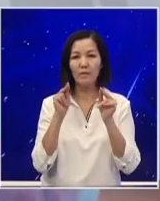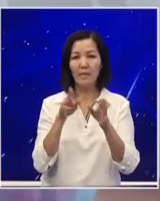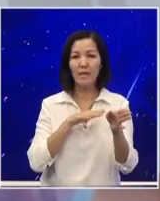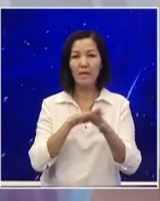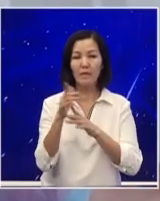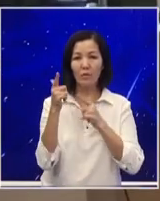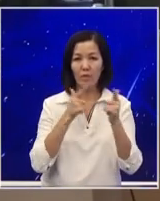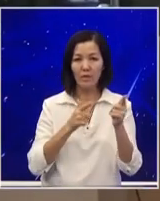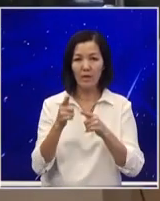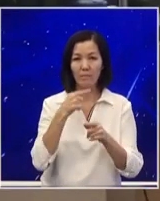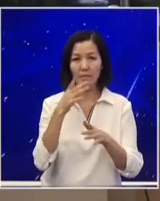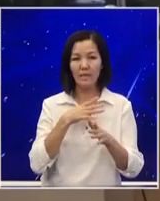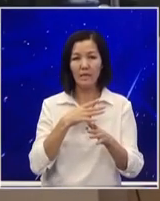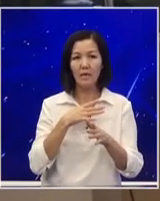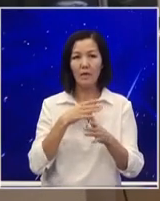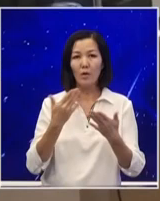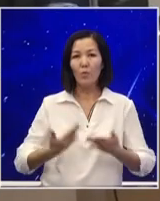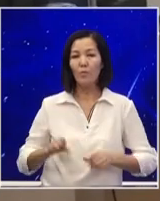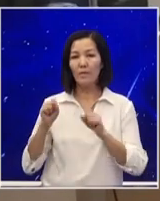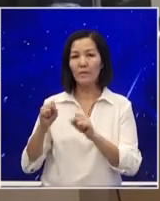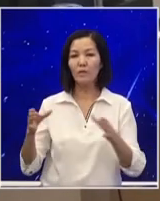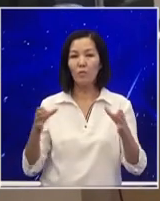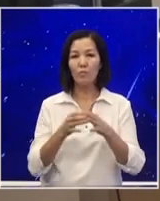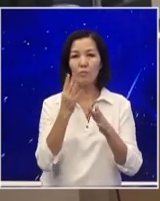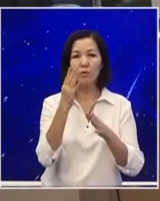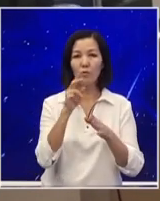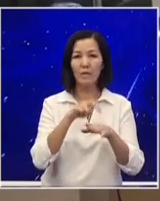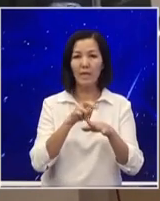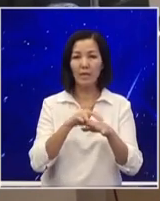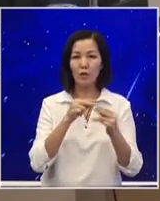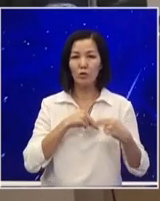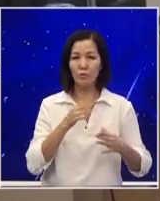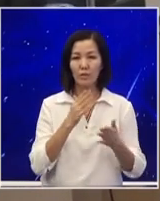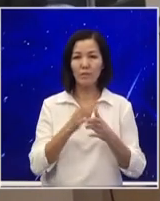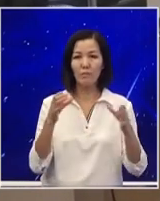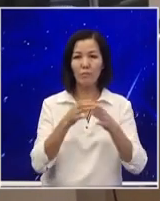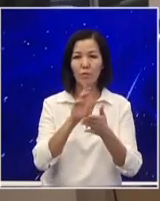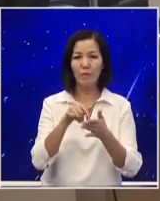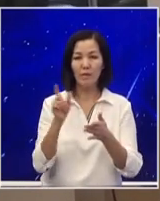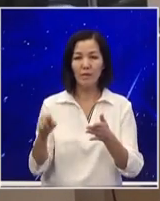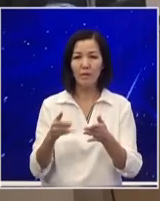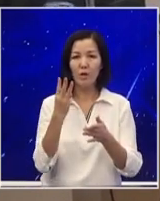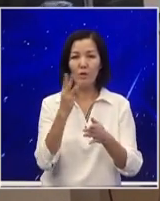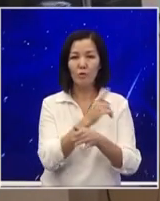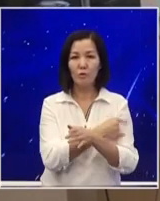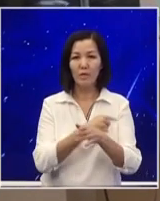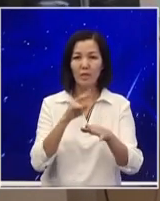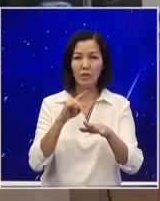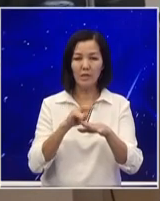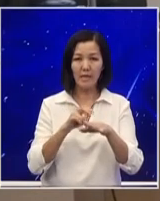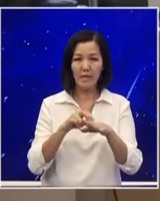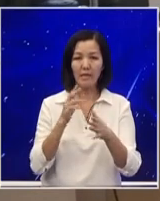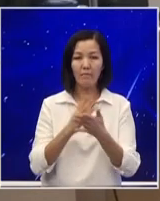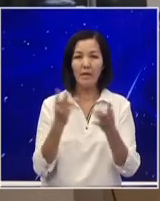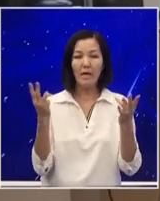білек сыбанып отыр. Біз жансақтау бөлімінде 4 дәрігер жұмыс жасаймыз, бөлім меңгерушісі бар, 3 кезекші дәрігер бар. Бізге